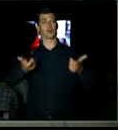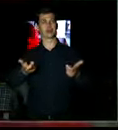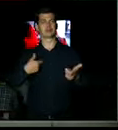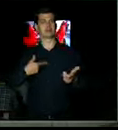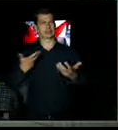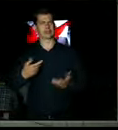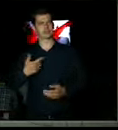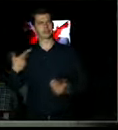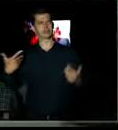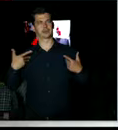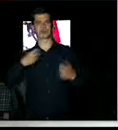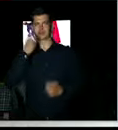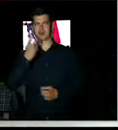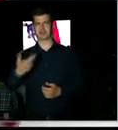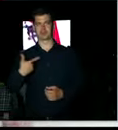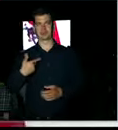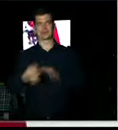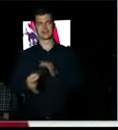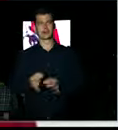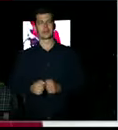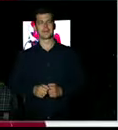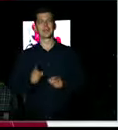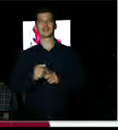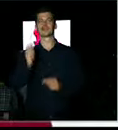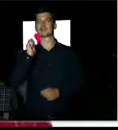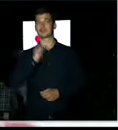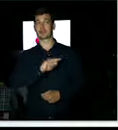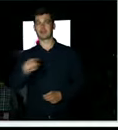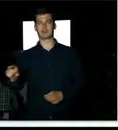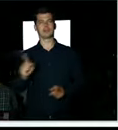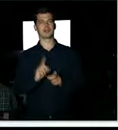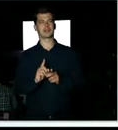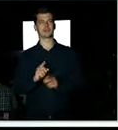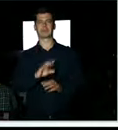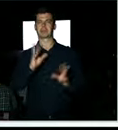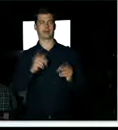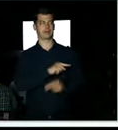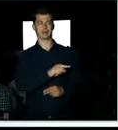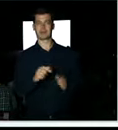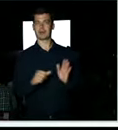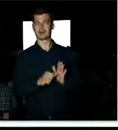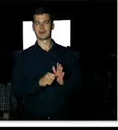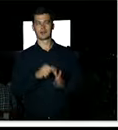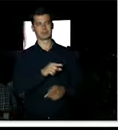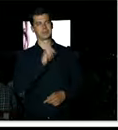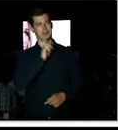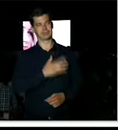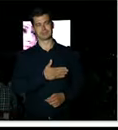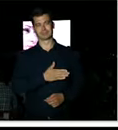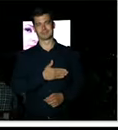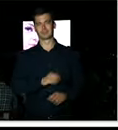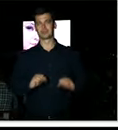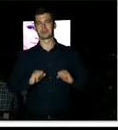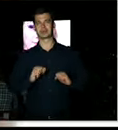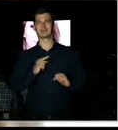przeżyć przygodę życia. Dziewczyny, które są również finalistkami, są przemega sympatyczne. Bardzo mi się